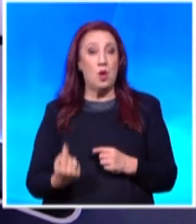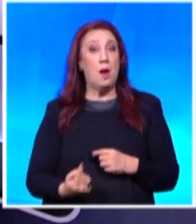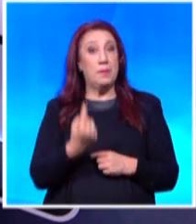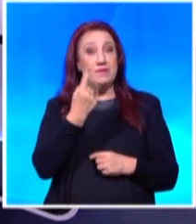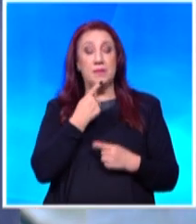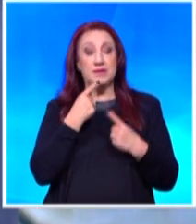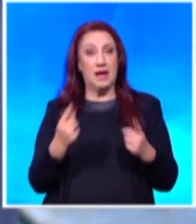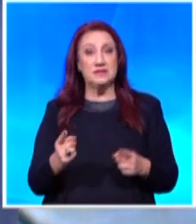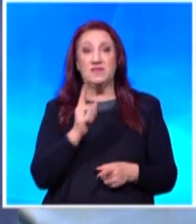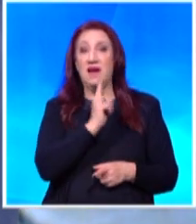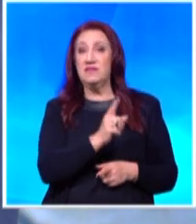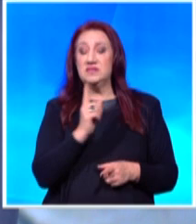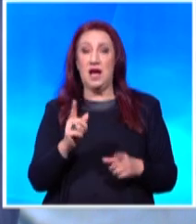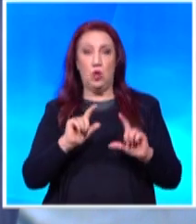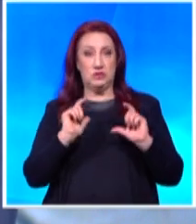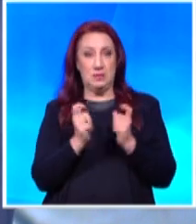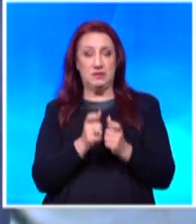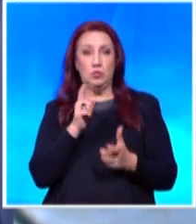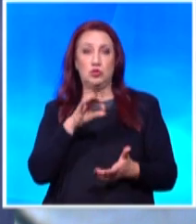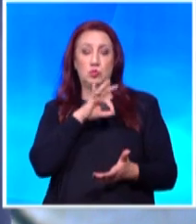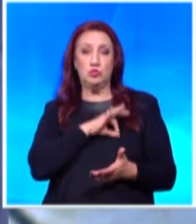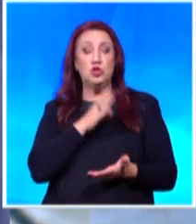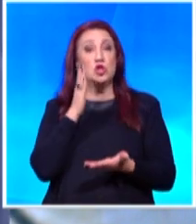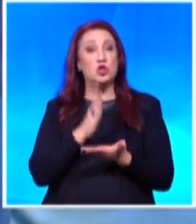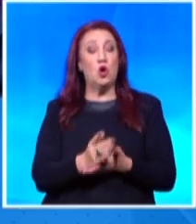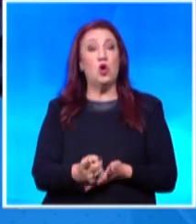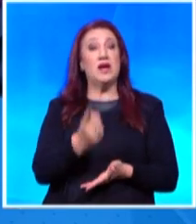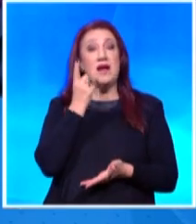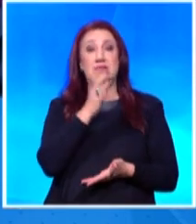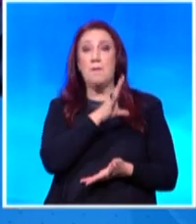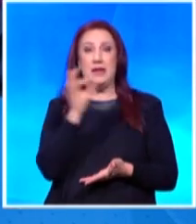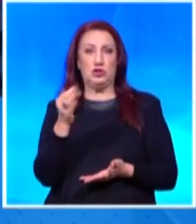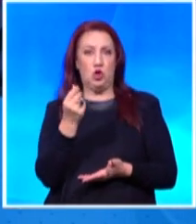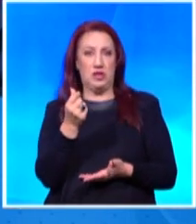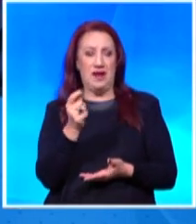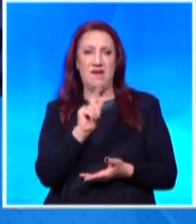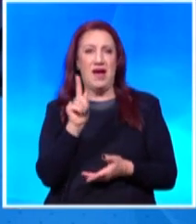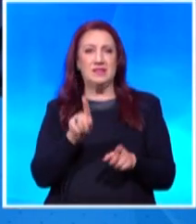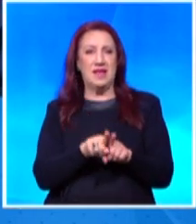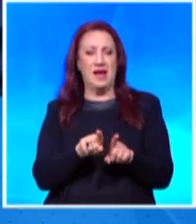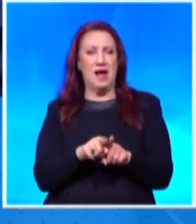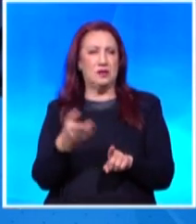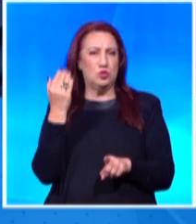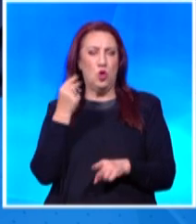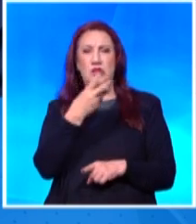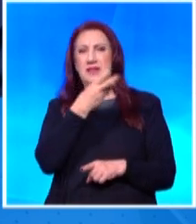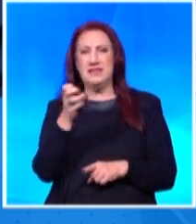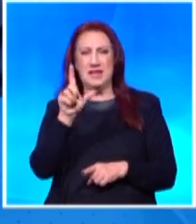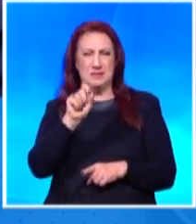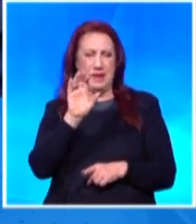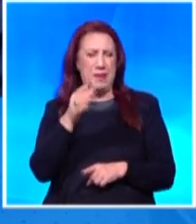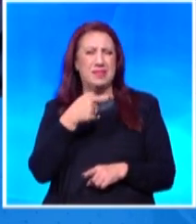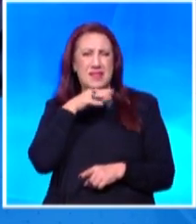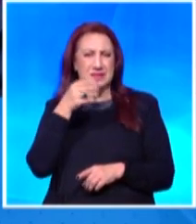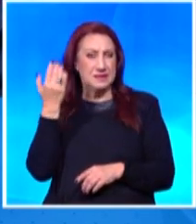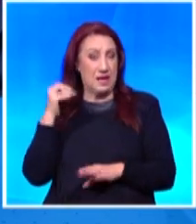да получи до 1500 лева. Не прослугите 375, които бяха доскоро, до 1500 лева. Необходимо да отговаря